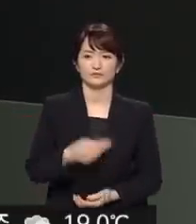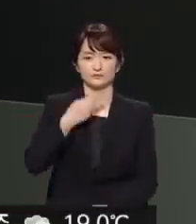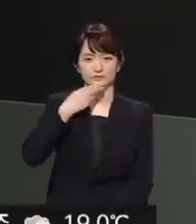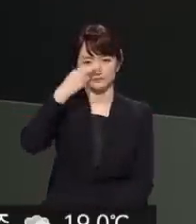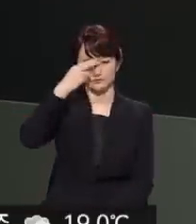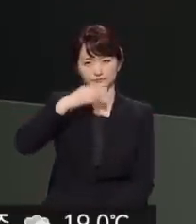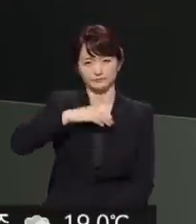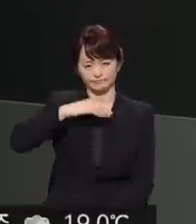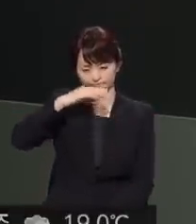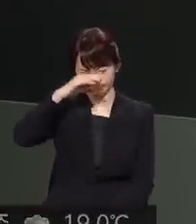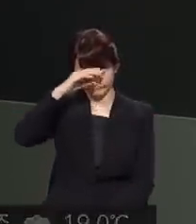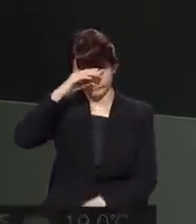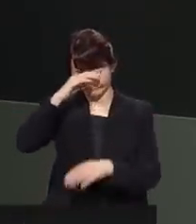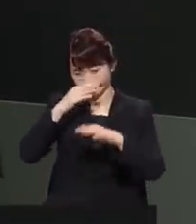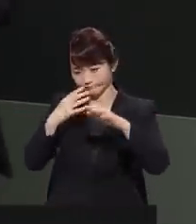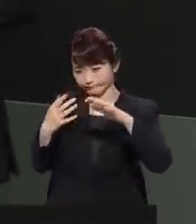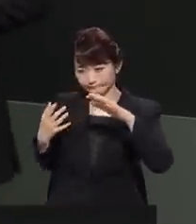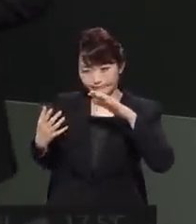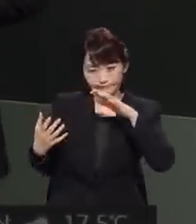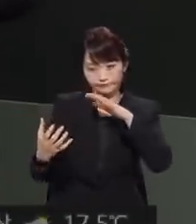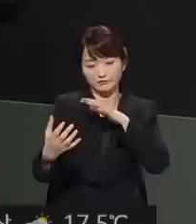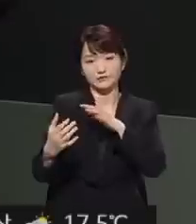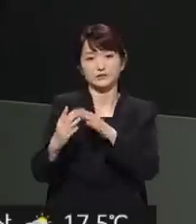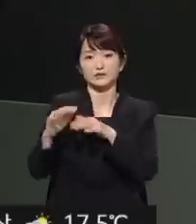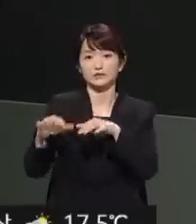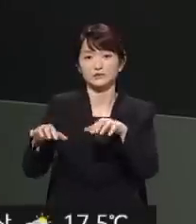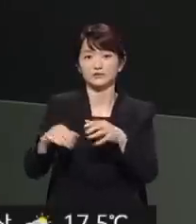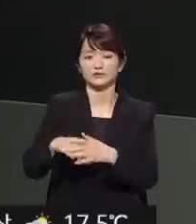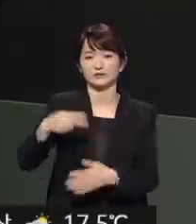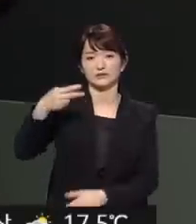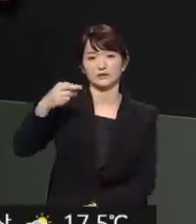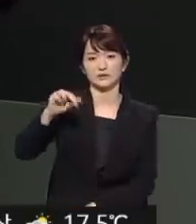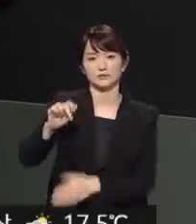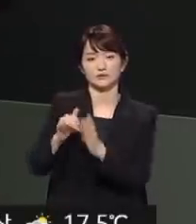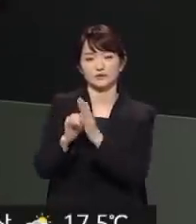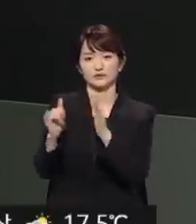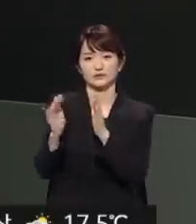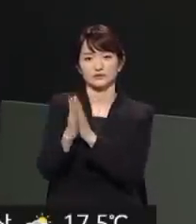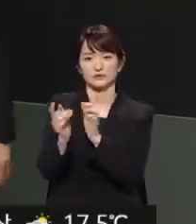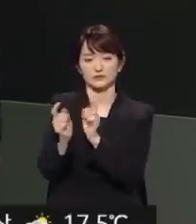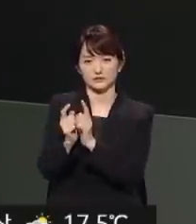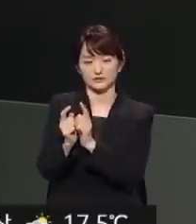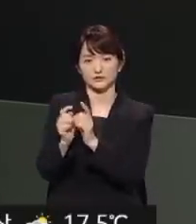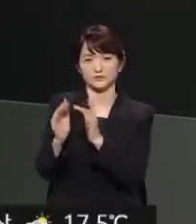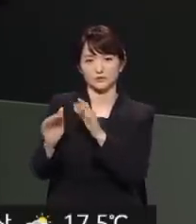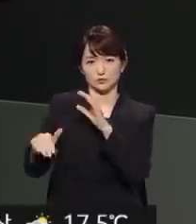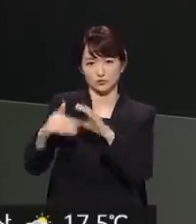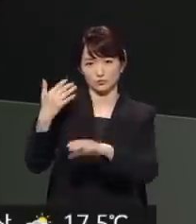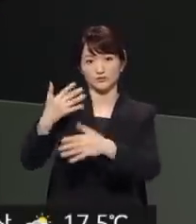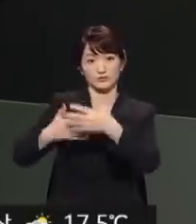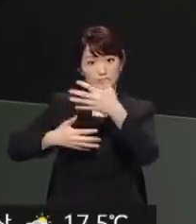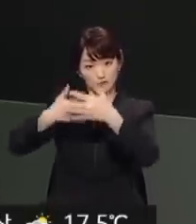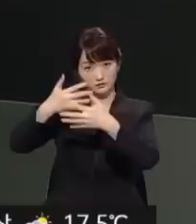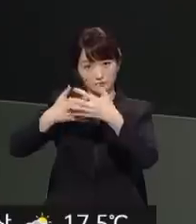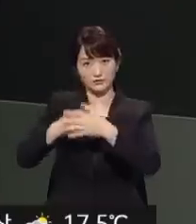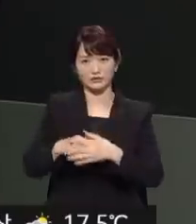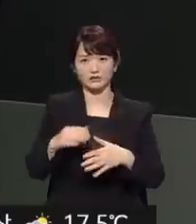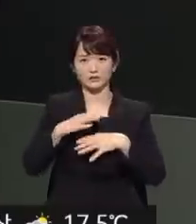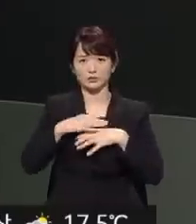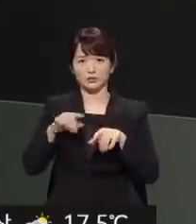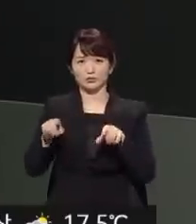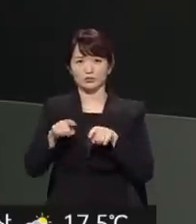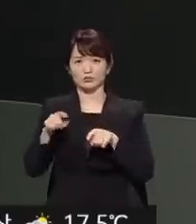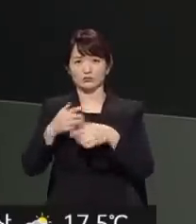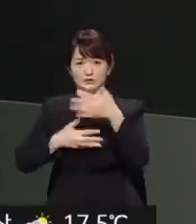술 취해 들이닥친 이웃입니다. 자, 사반 가족께서 직접 제보해 주신 영상인데요. 한편의 스릴러